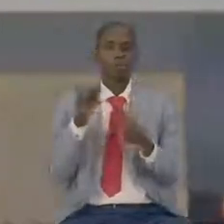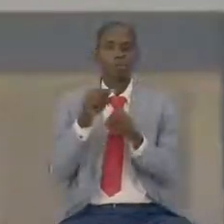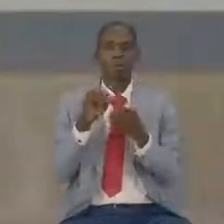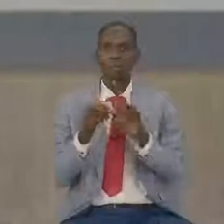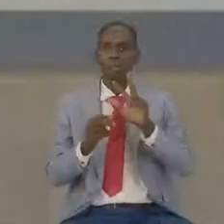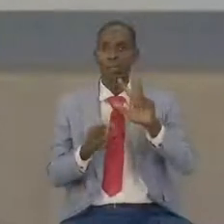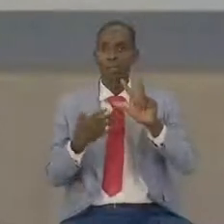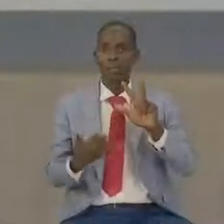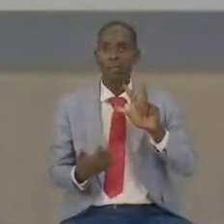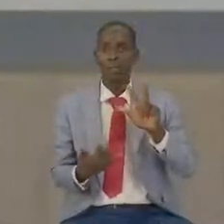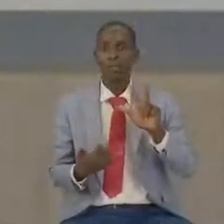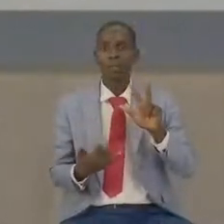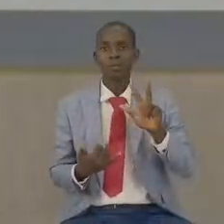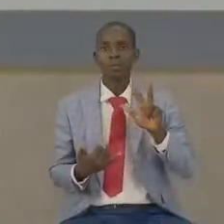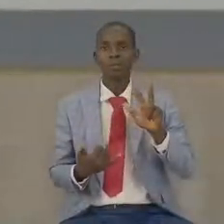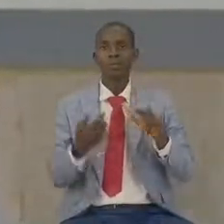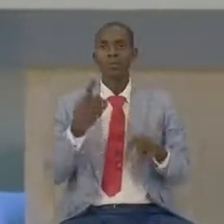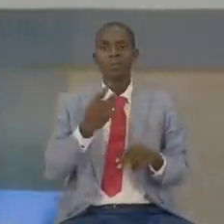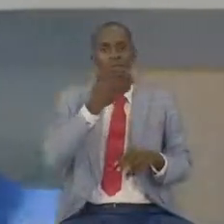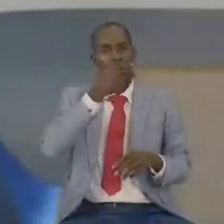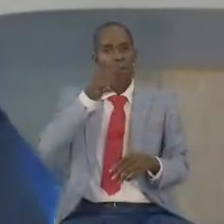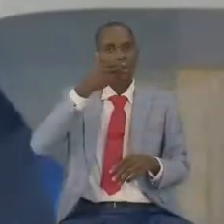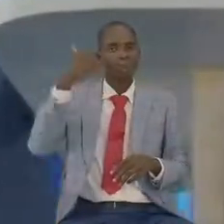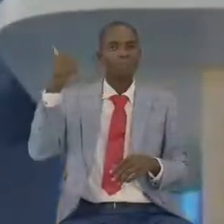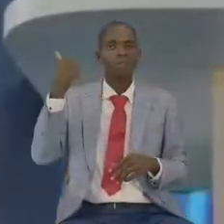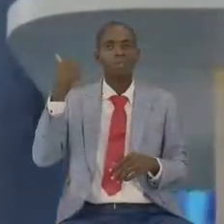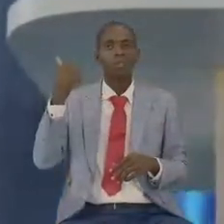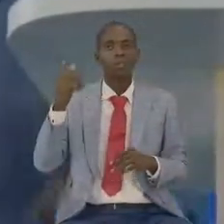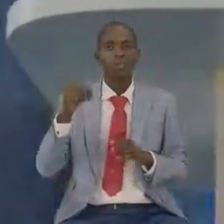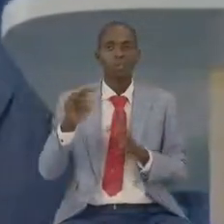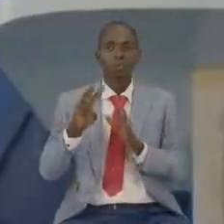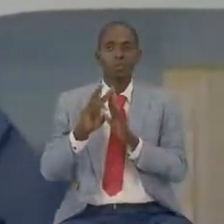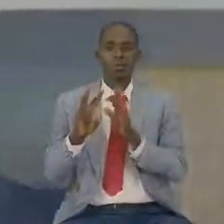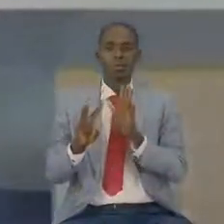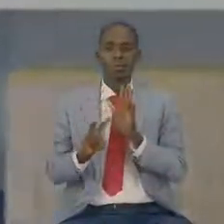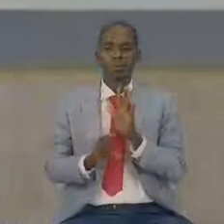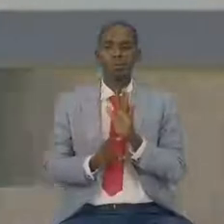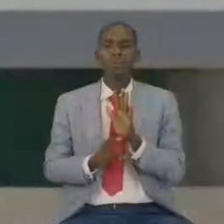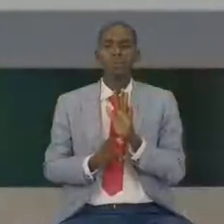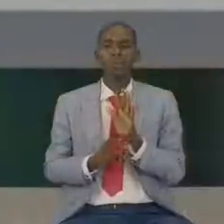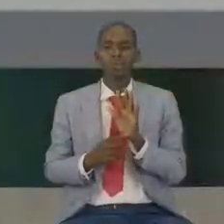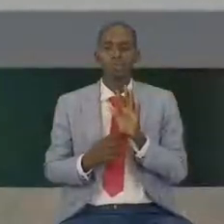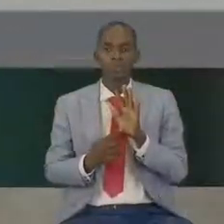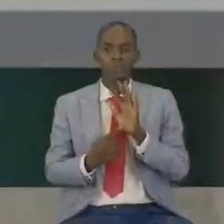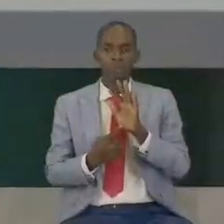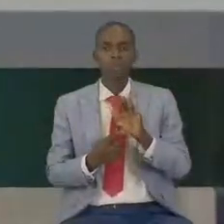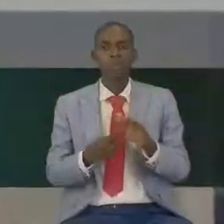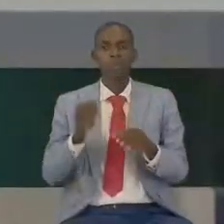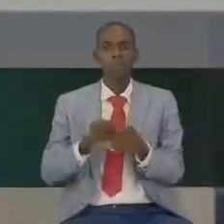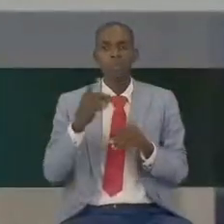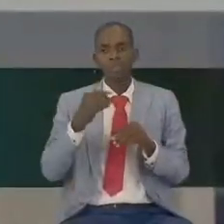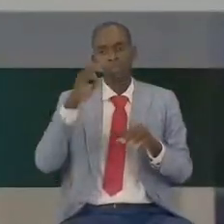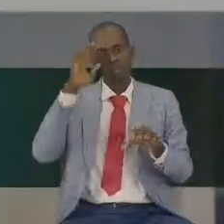Troisième point, le meilleur testament exprimé dans l'Alliance. Le